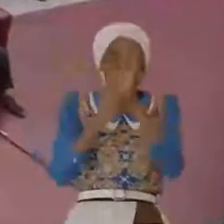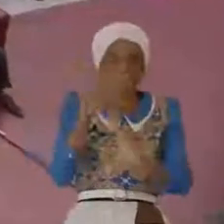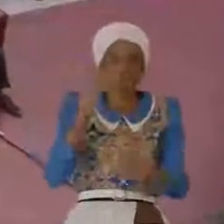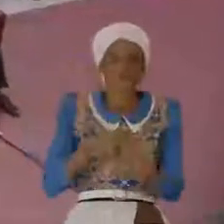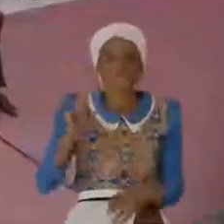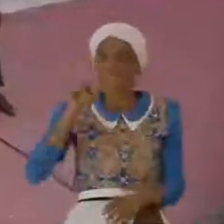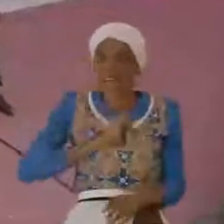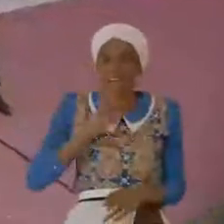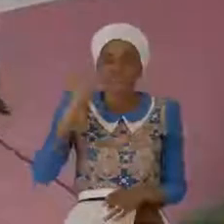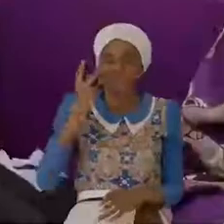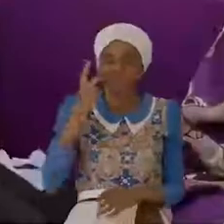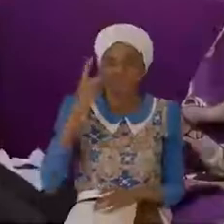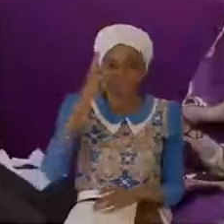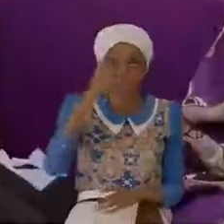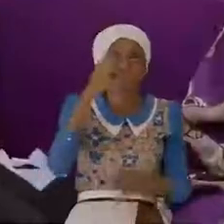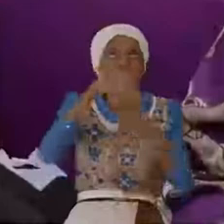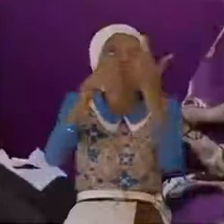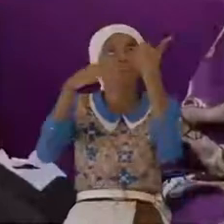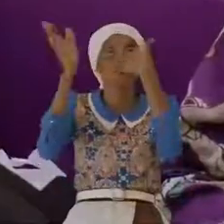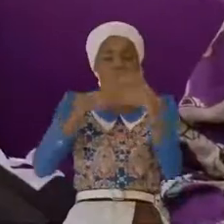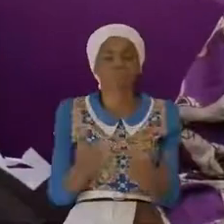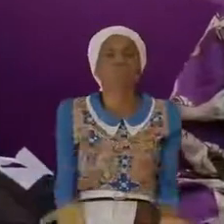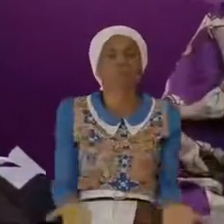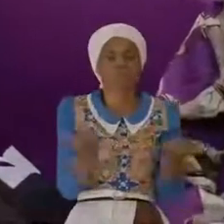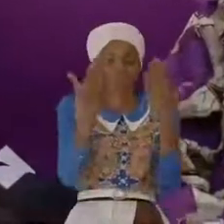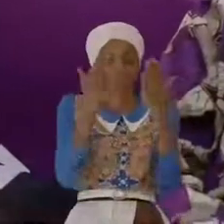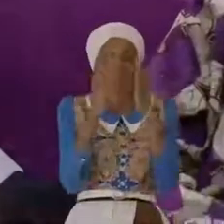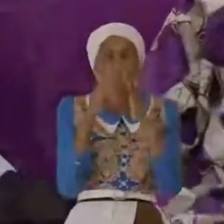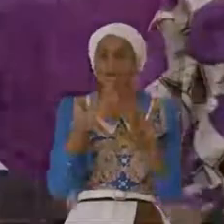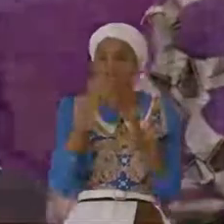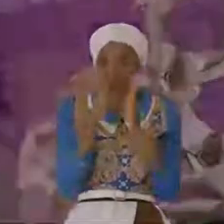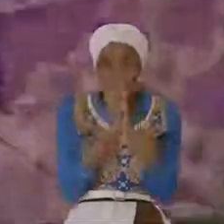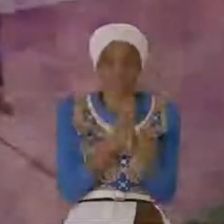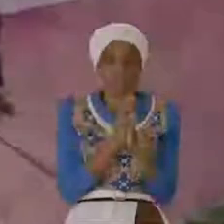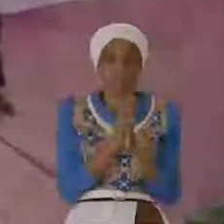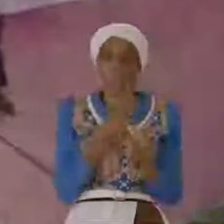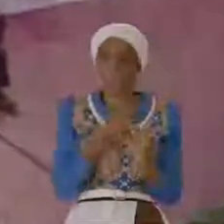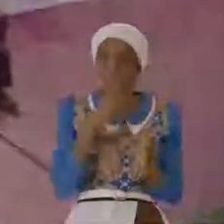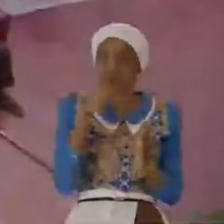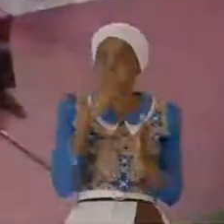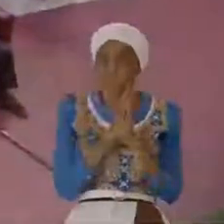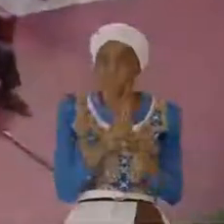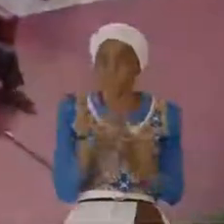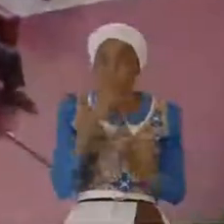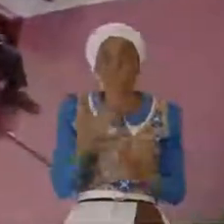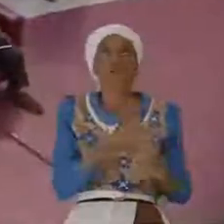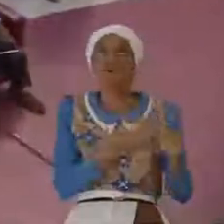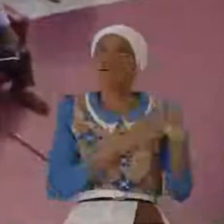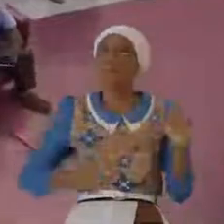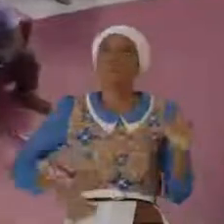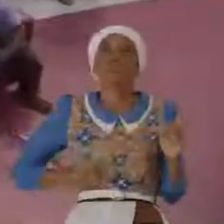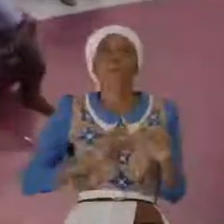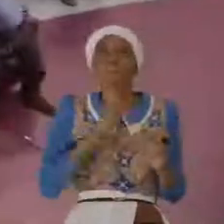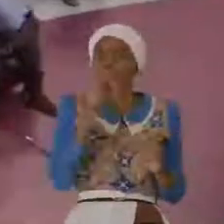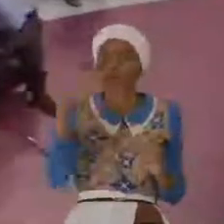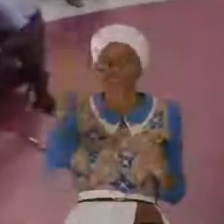Je te verrai à l'autre bord. Tenez-vous debout maintenant et parlez au Seigneur, disant, Seigneur, je ne vais pas